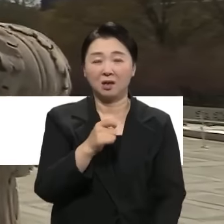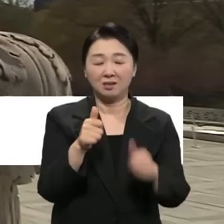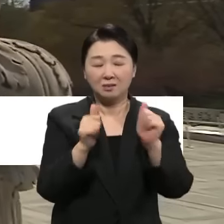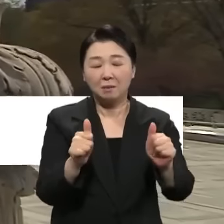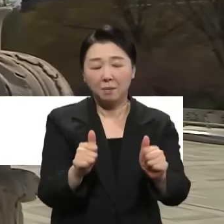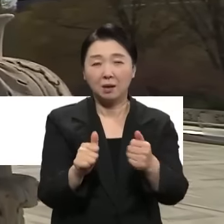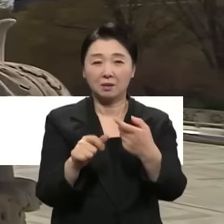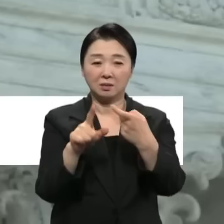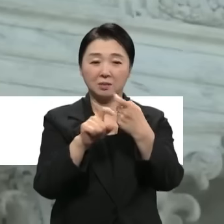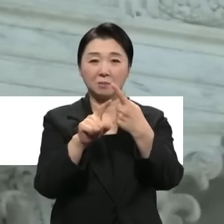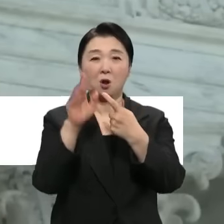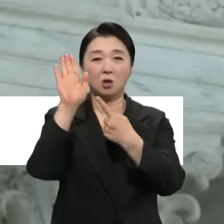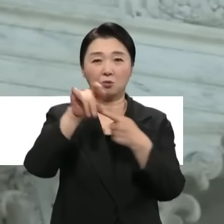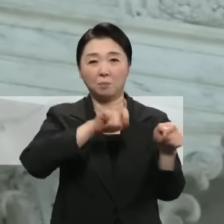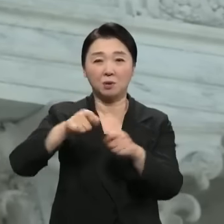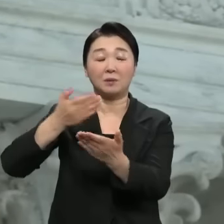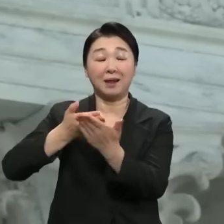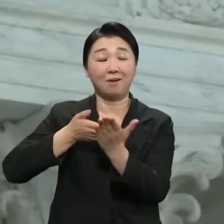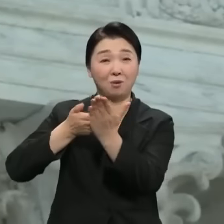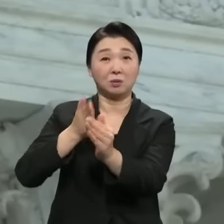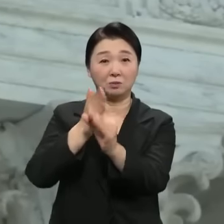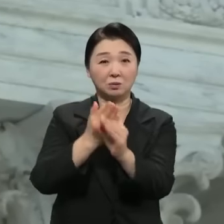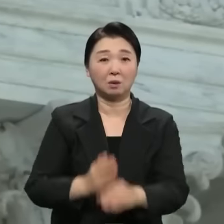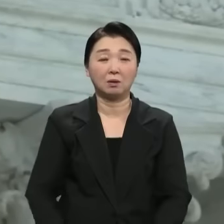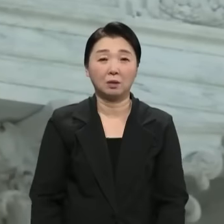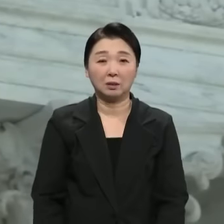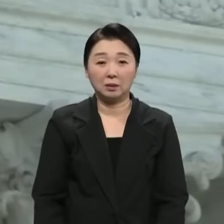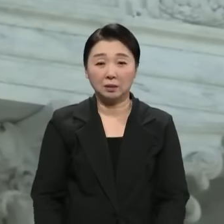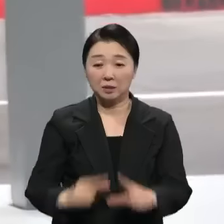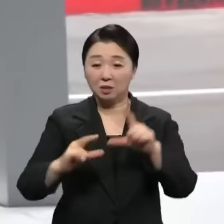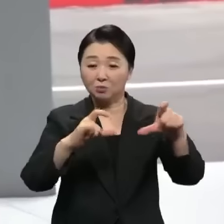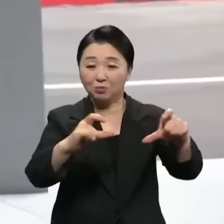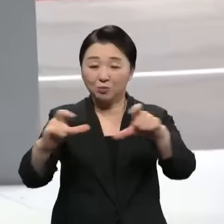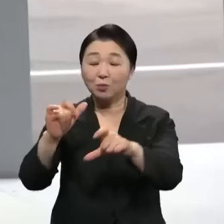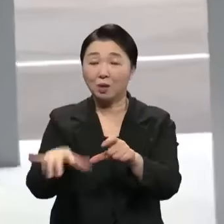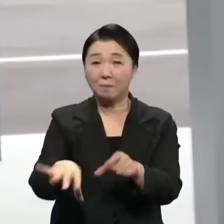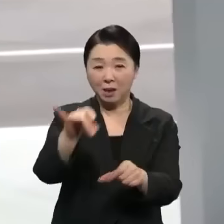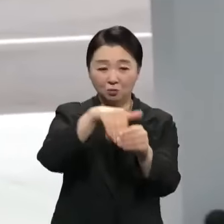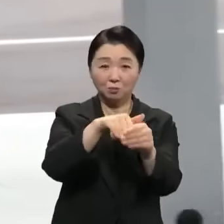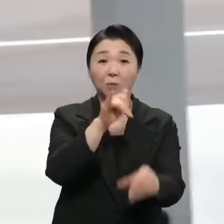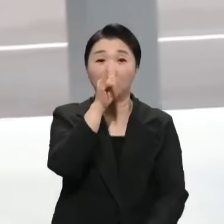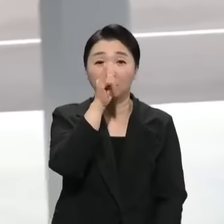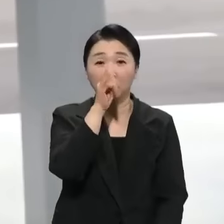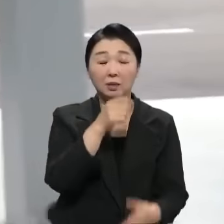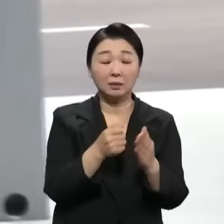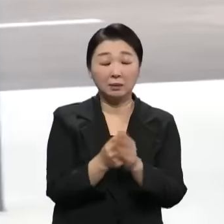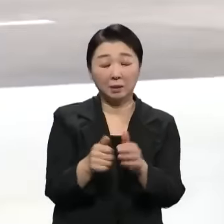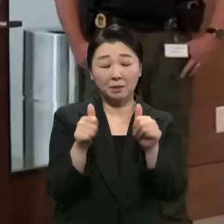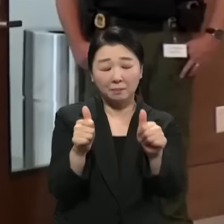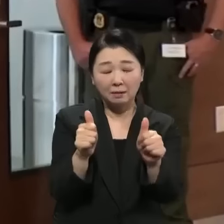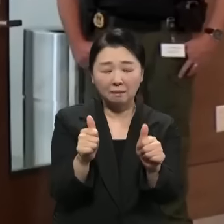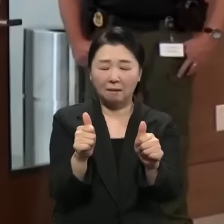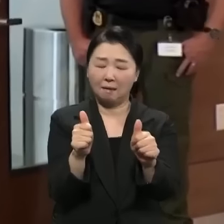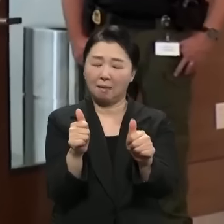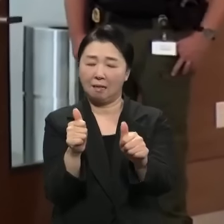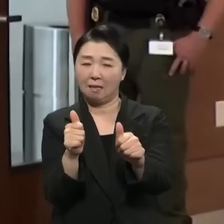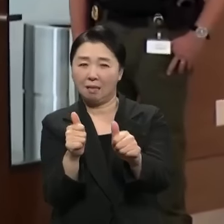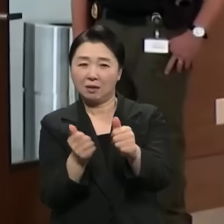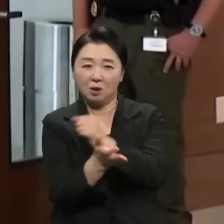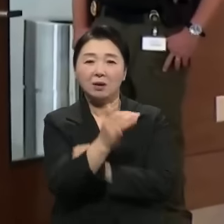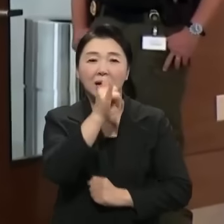미뤄달라고 재판부에 요청했습니다. 일부 주에서 다음 달부터 조기 투표를 실시하는 만큼 판결이 미칠 영향을 차단하기